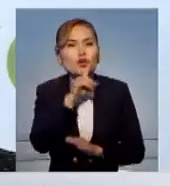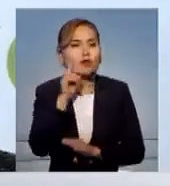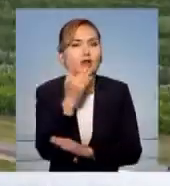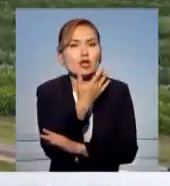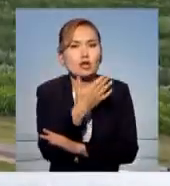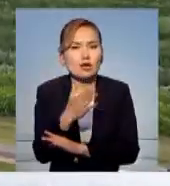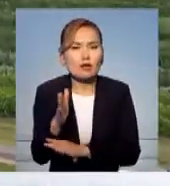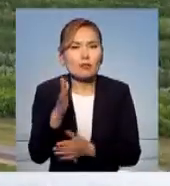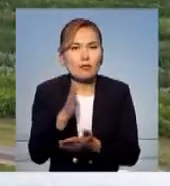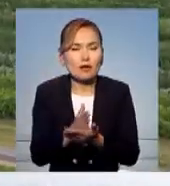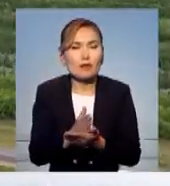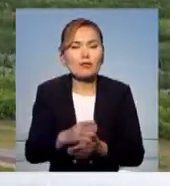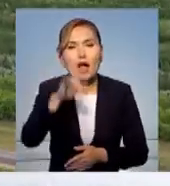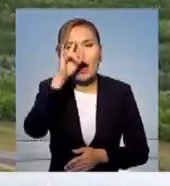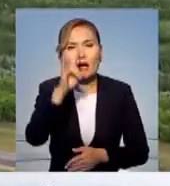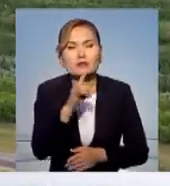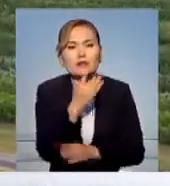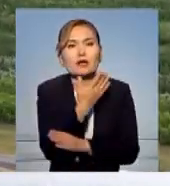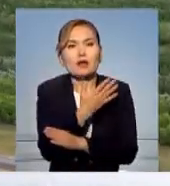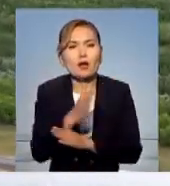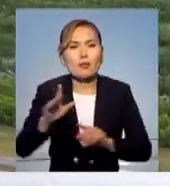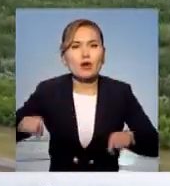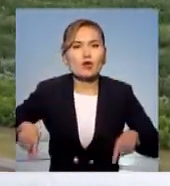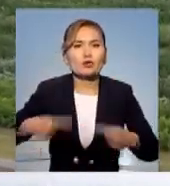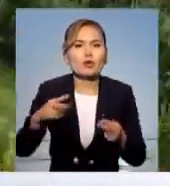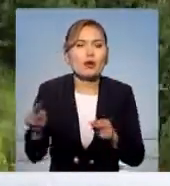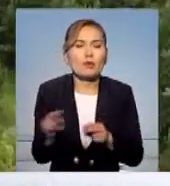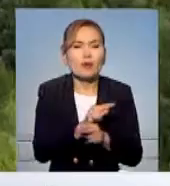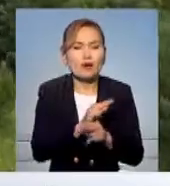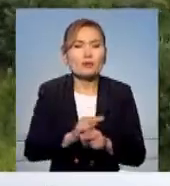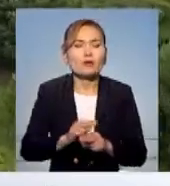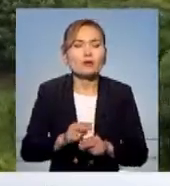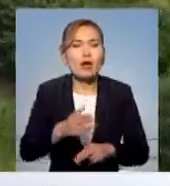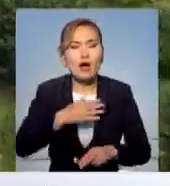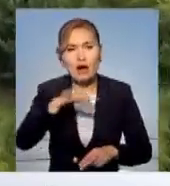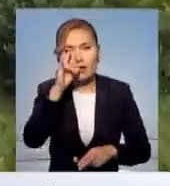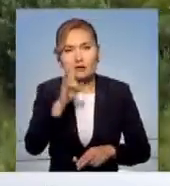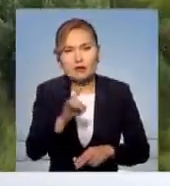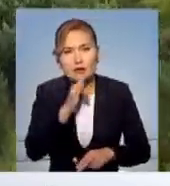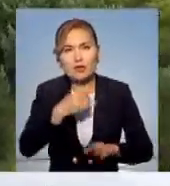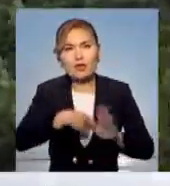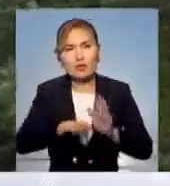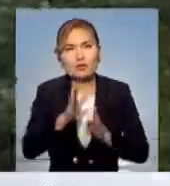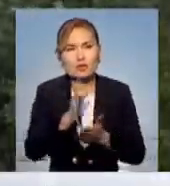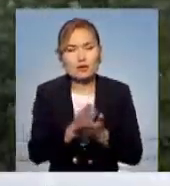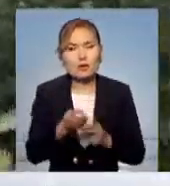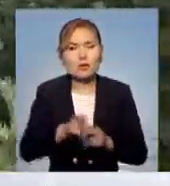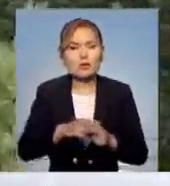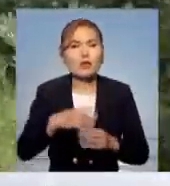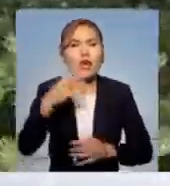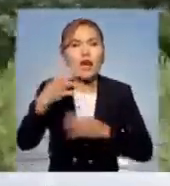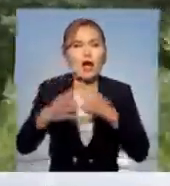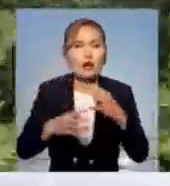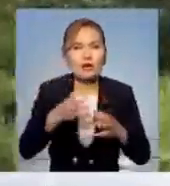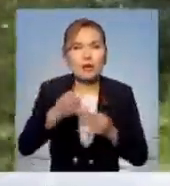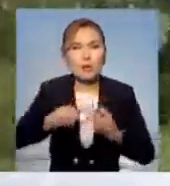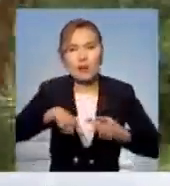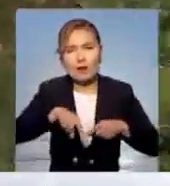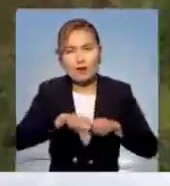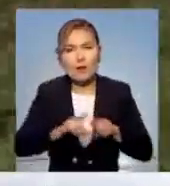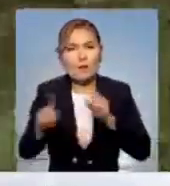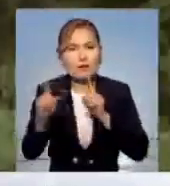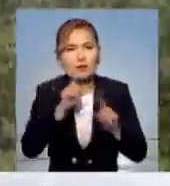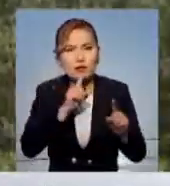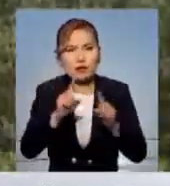жатыр. Қазақстан орман экожүйесін қалпына келтіруде әлемде жоғарғы көрсеткішке жетіп отыр. Сондықтан халықаралық бондық шақыру